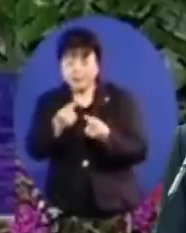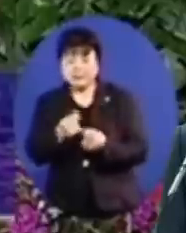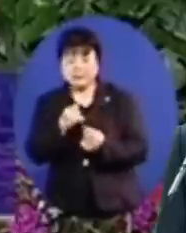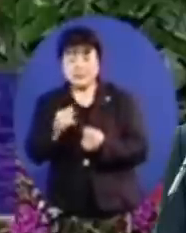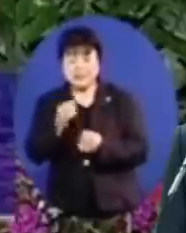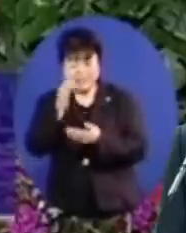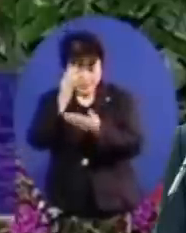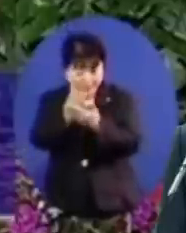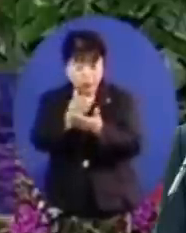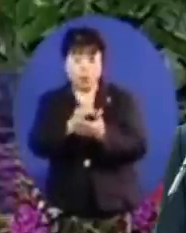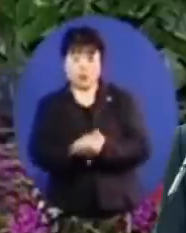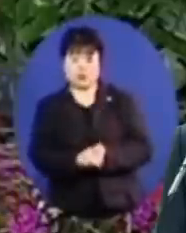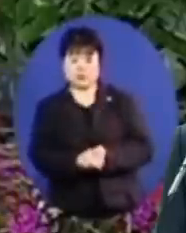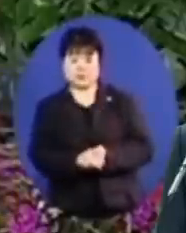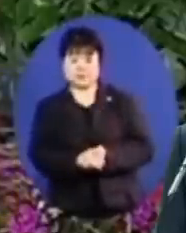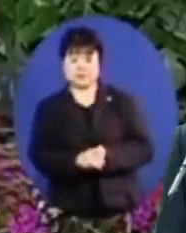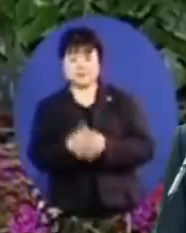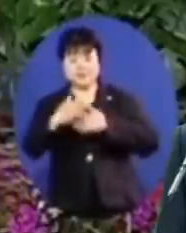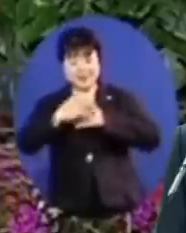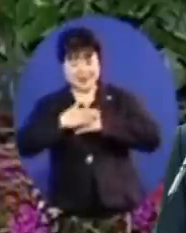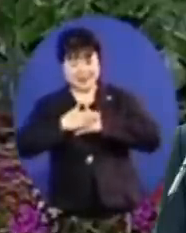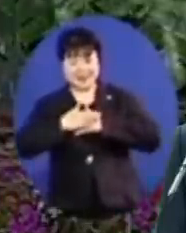하듯 하지 말라. 내가